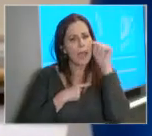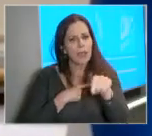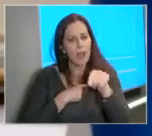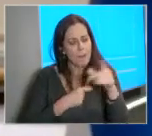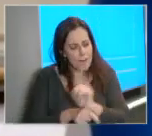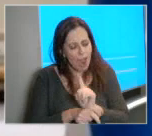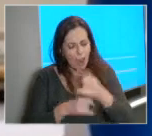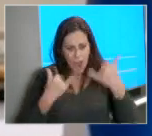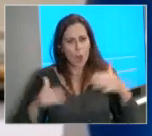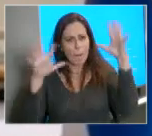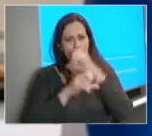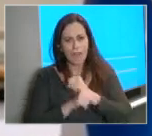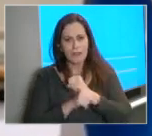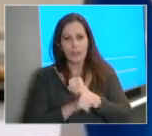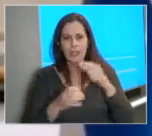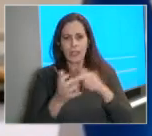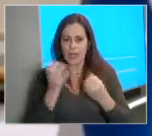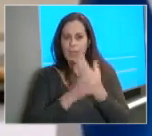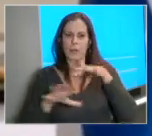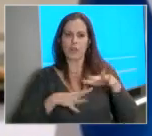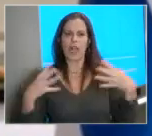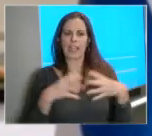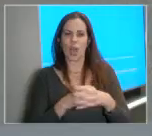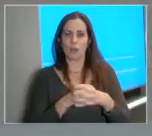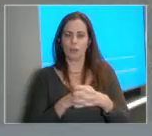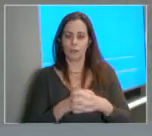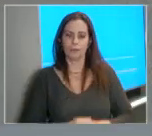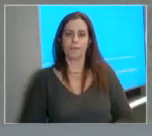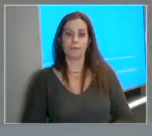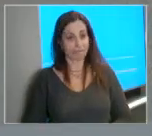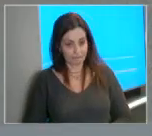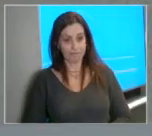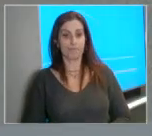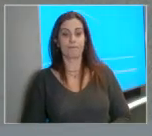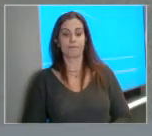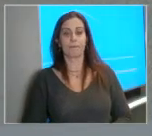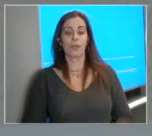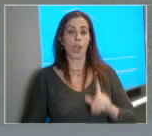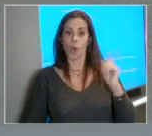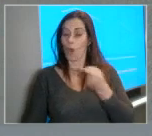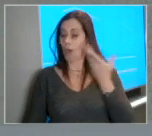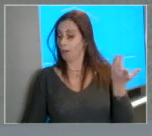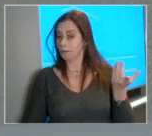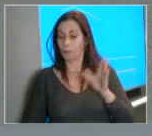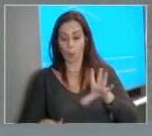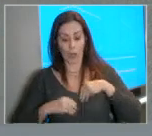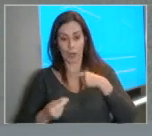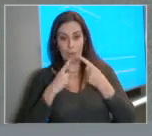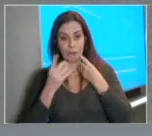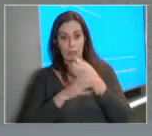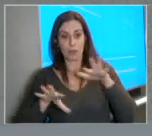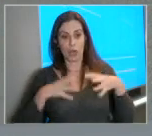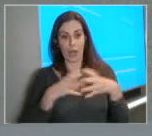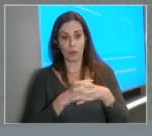לשיח מיידי עוד הערב, כדי להקים ממשלת אחדות. כן, אז כולם מוכנים להיכנס לשיח כדי להקים ממשלת